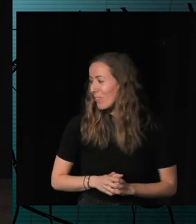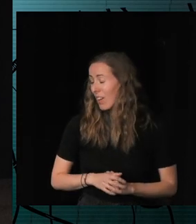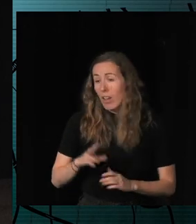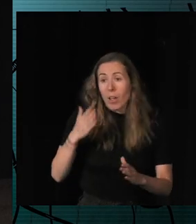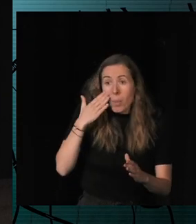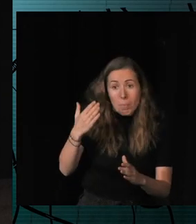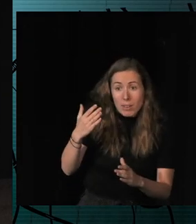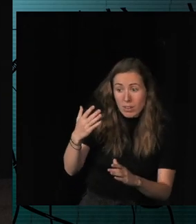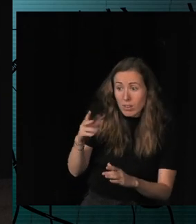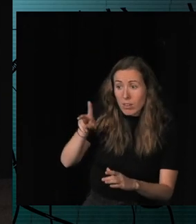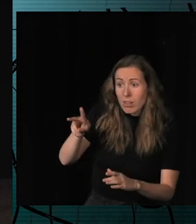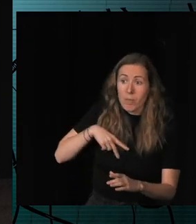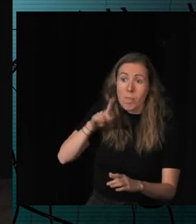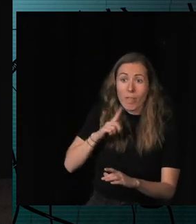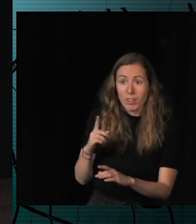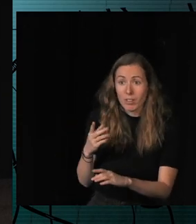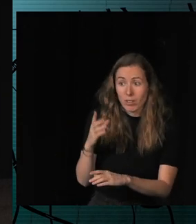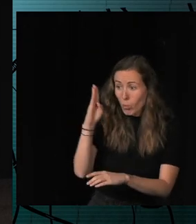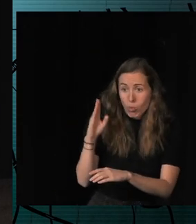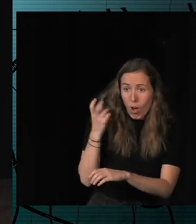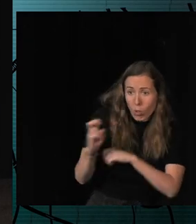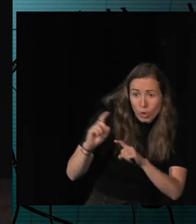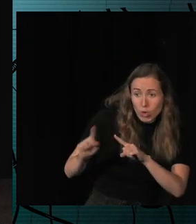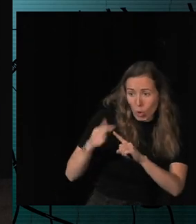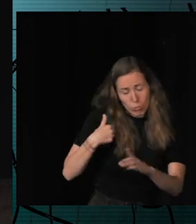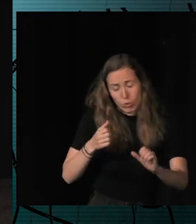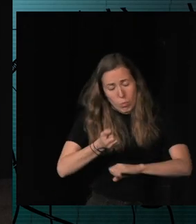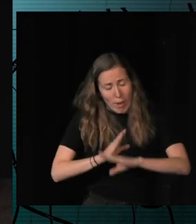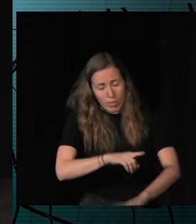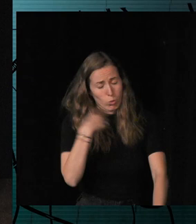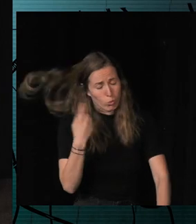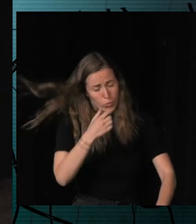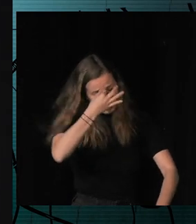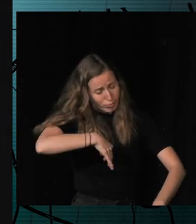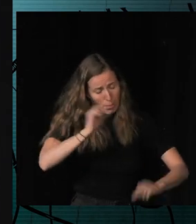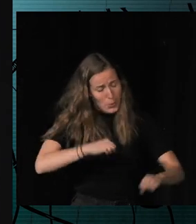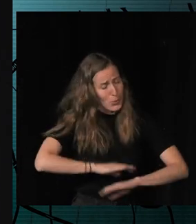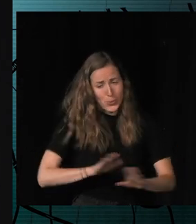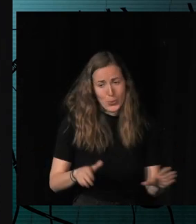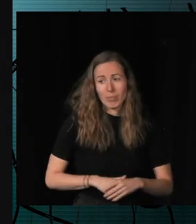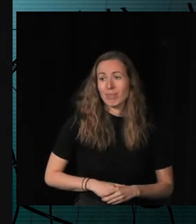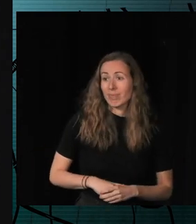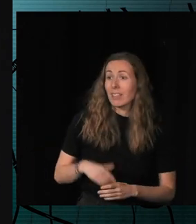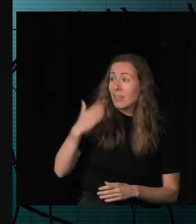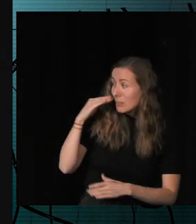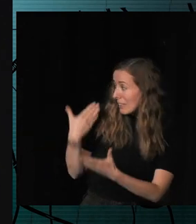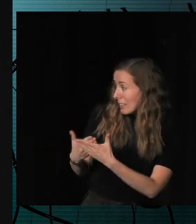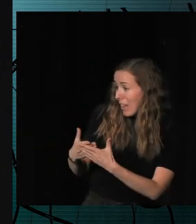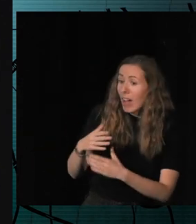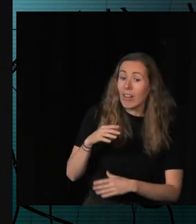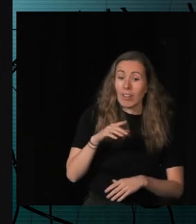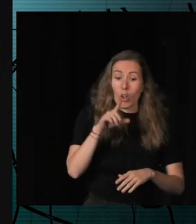tout de suite même pas je réfléchis mais c'est une ambigité morale qui est bien traitée dans le film et ça a été d'ailleurs une source de conflit entre Christophe Gans et son